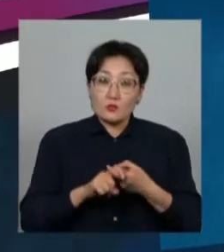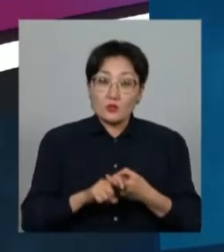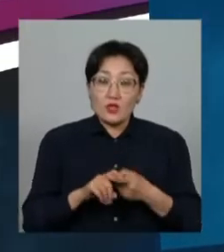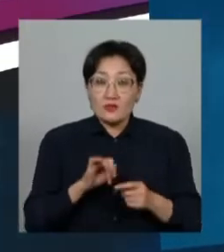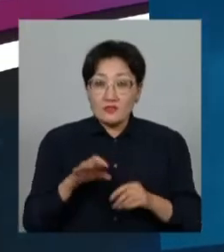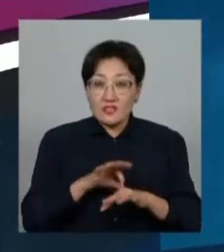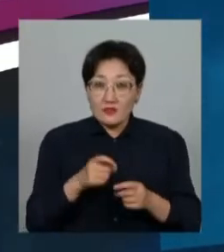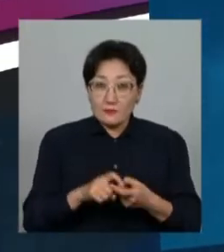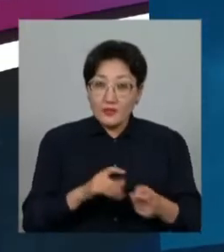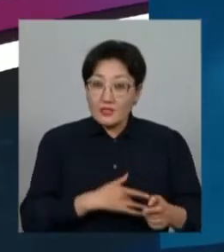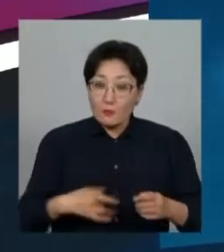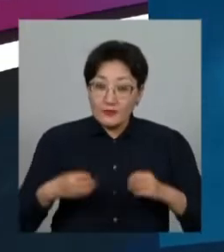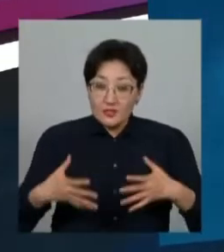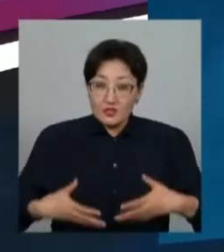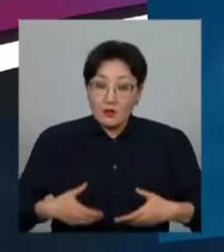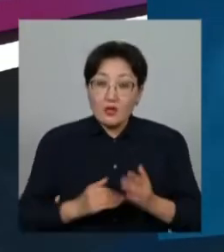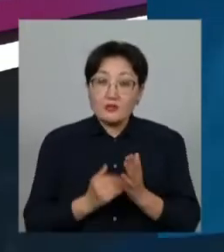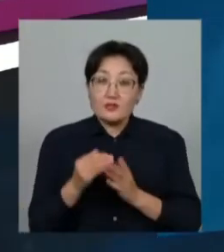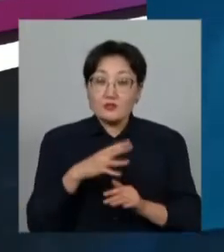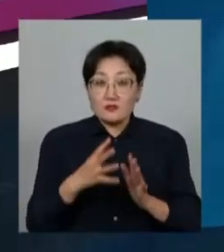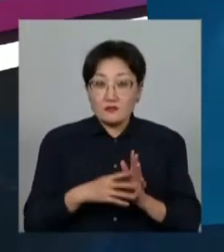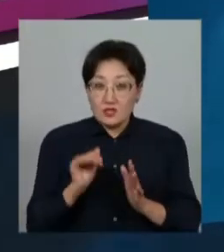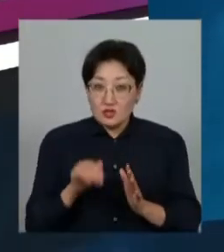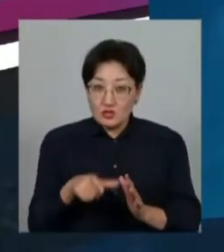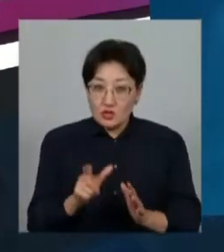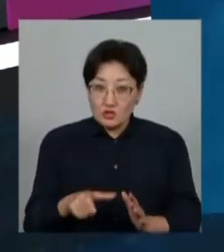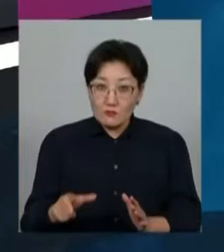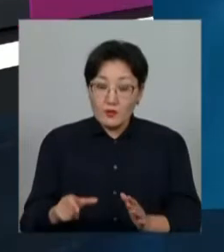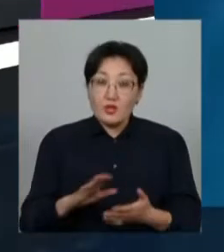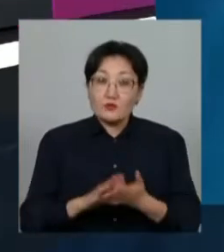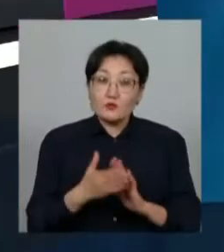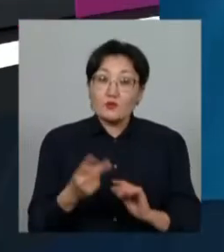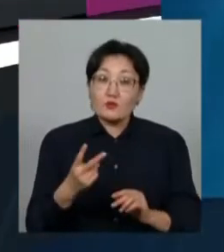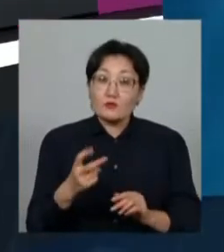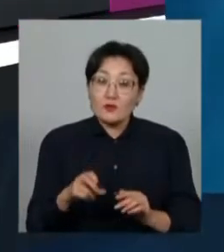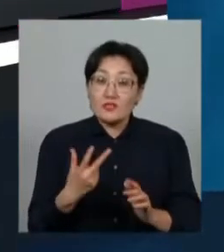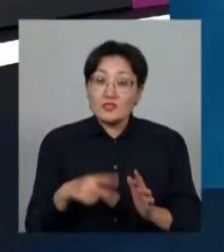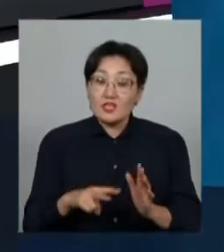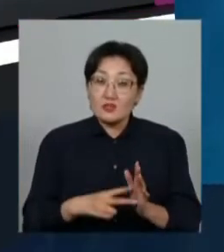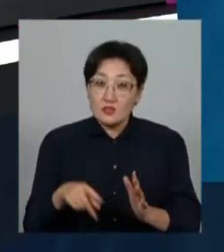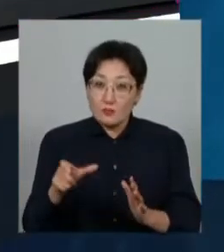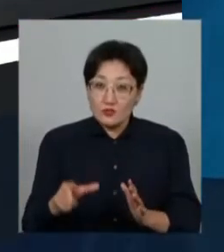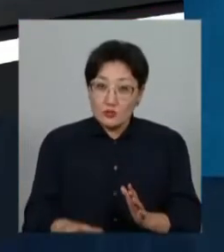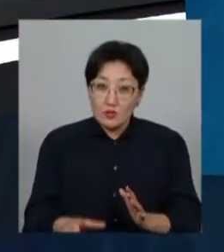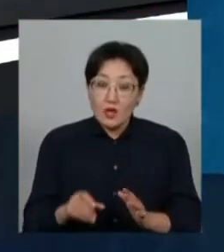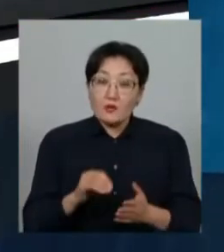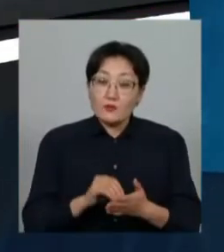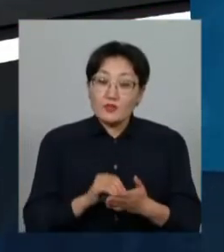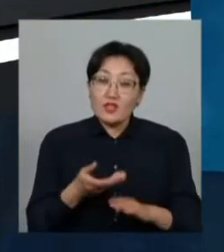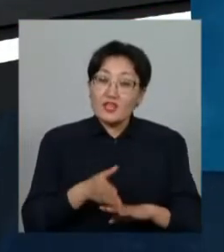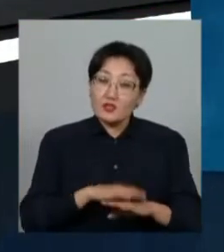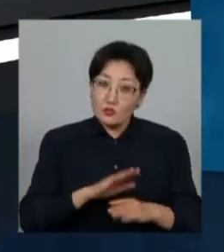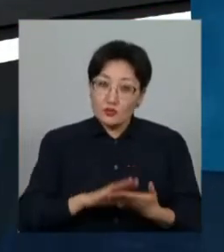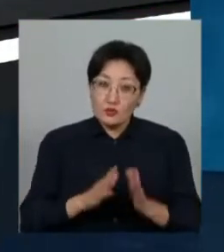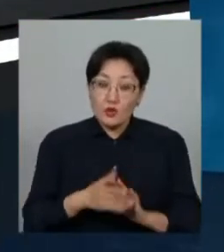COVID-19 и коронавирусной пневмонии свыше 19 тысяч человек. Состояние 237 пациентов оценивается как